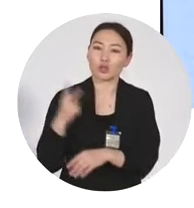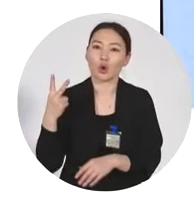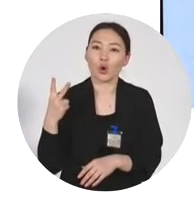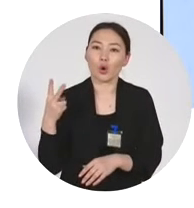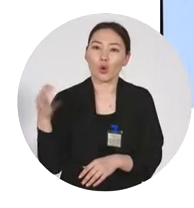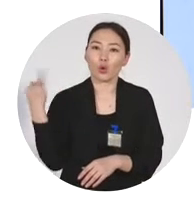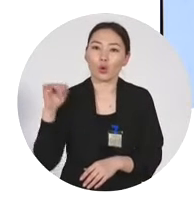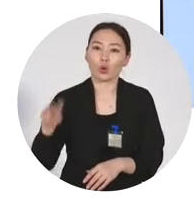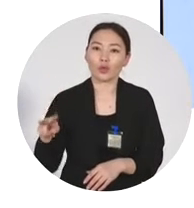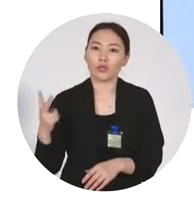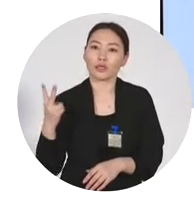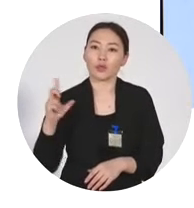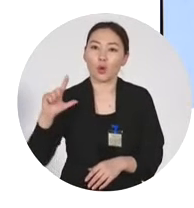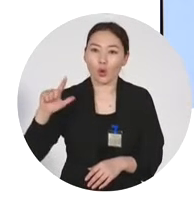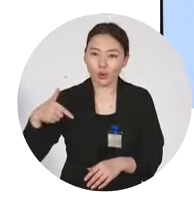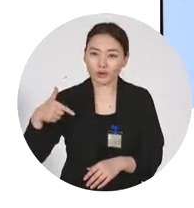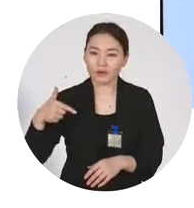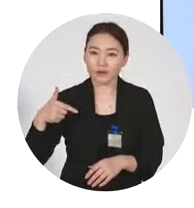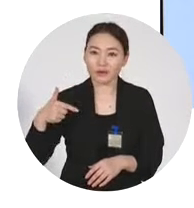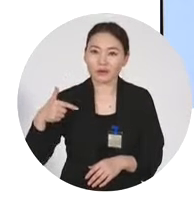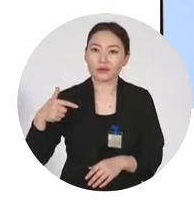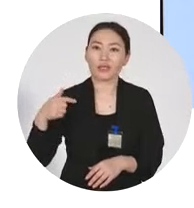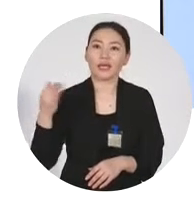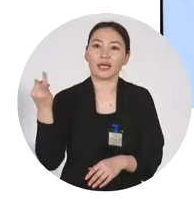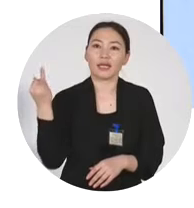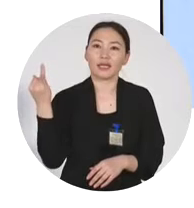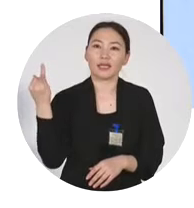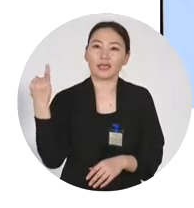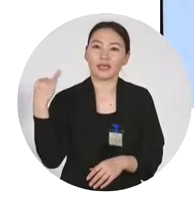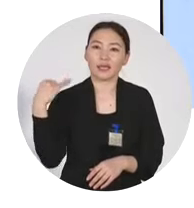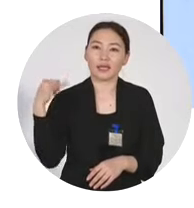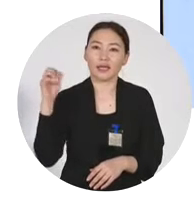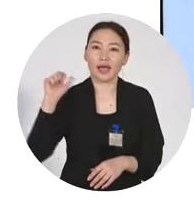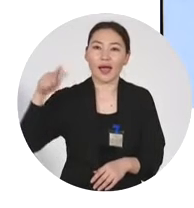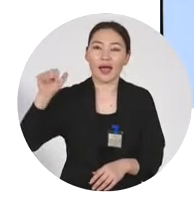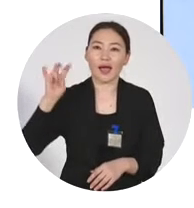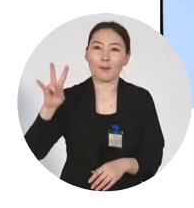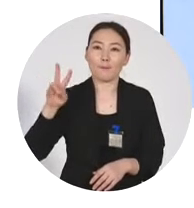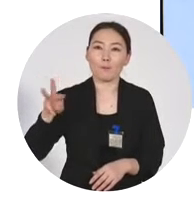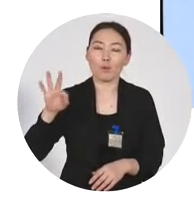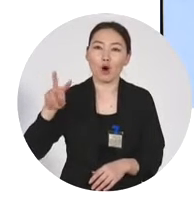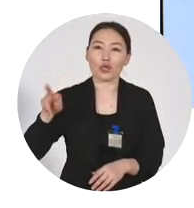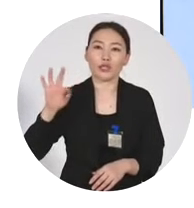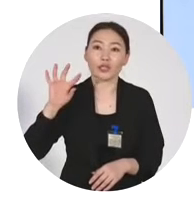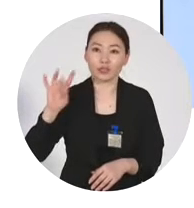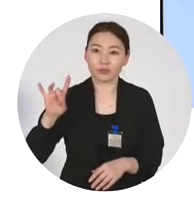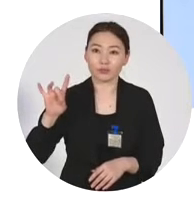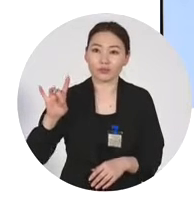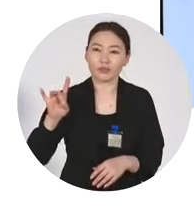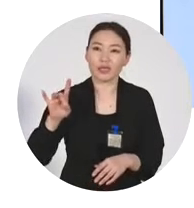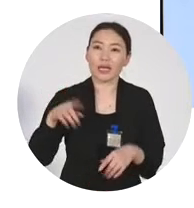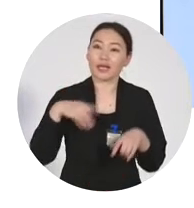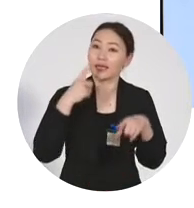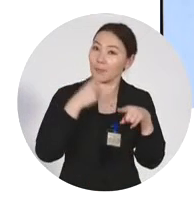буюу хувилгач үсгээр эхэлсэн залгуур залгахад гидс жиргэлнэ гэдэг энэ дүрмээ санах ёстой. За дараагийн дүрм